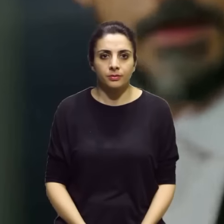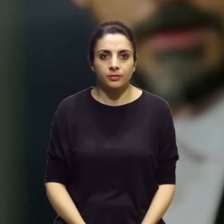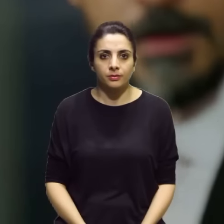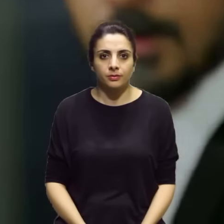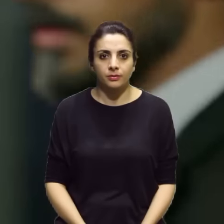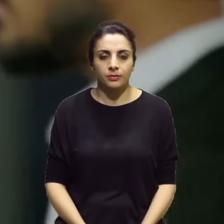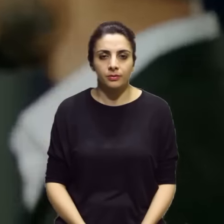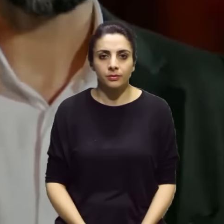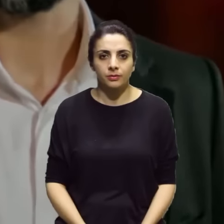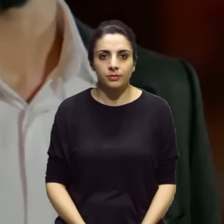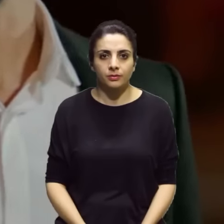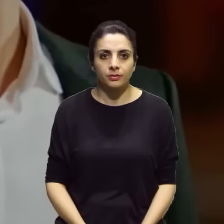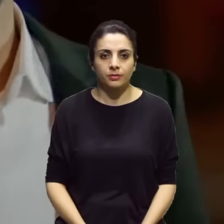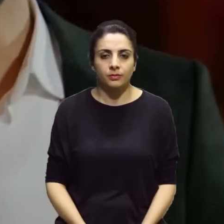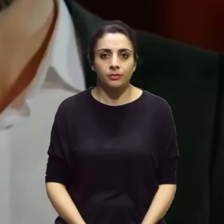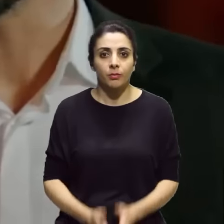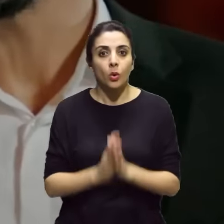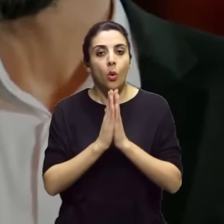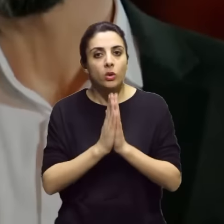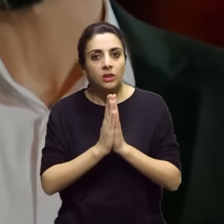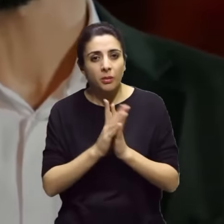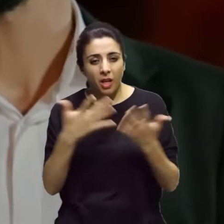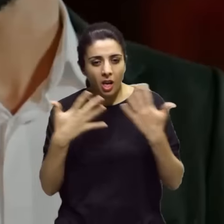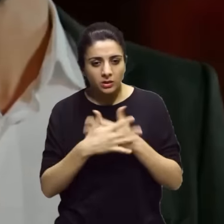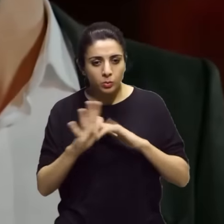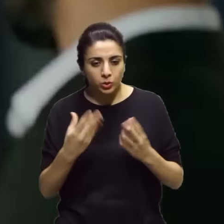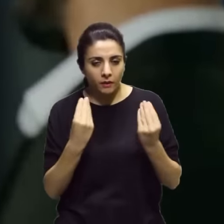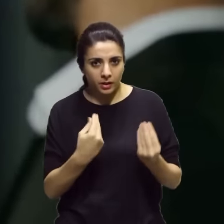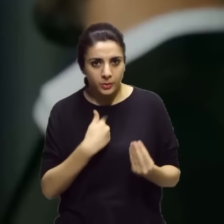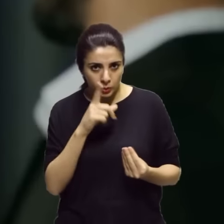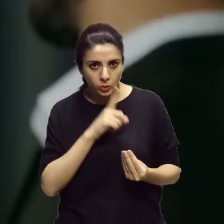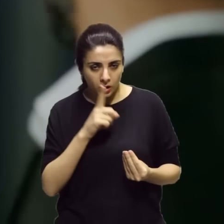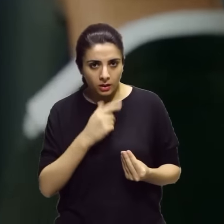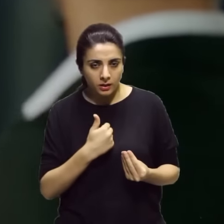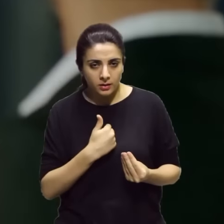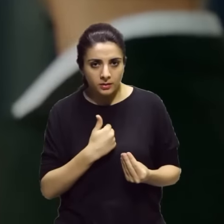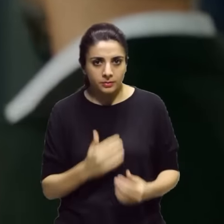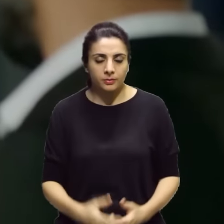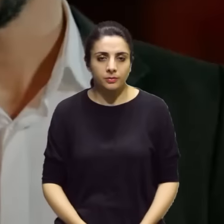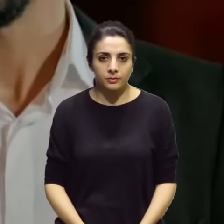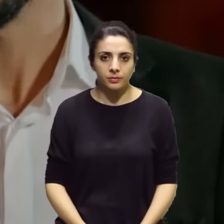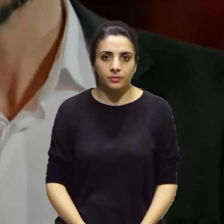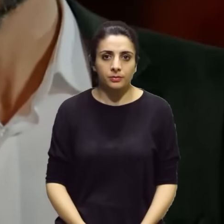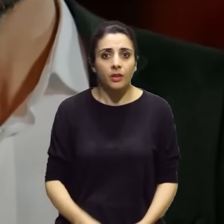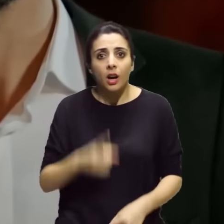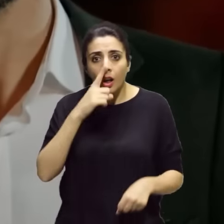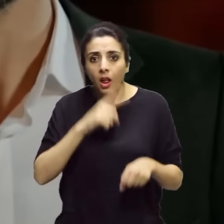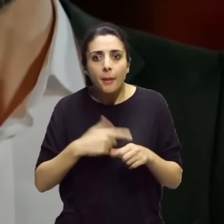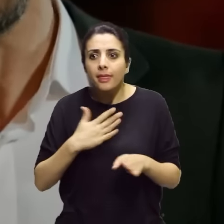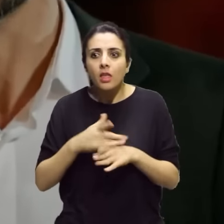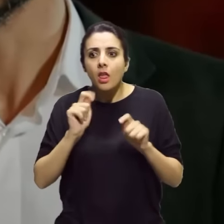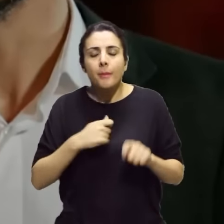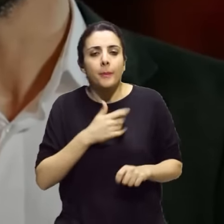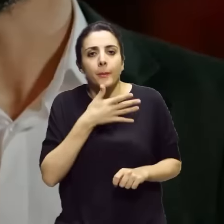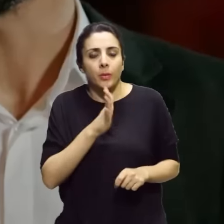Reyhan yüzüne bakmıyor, içerli. Özür dilerim, geceni mahvettim. Sinirden dudaklarını sıkarken titriyor. Ya inan neden böyle yaptım